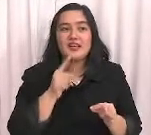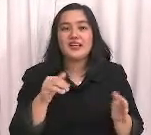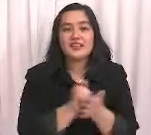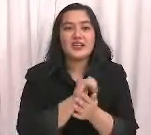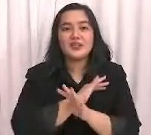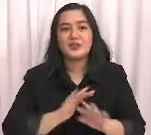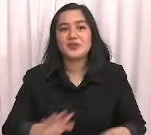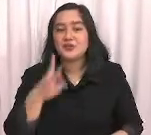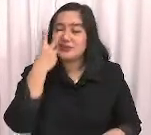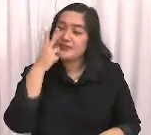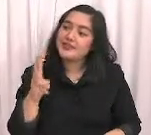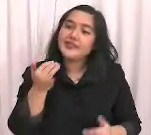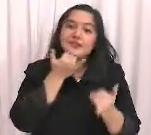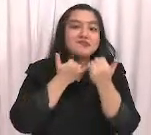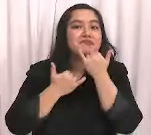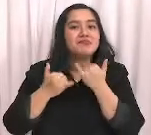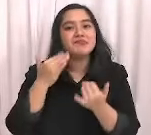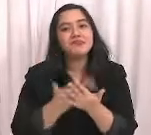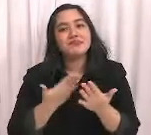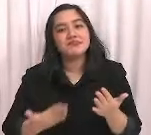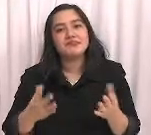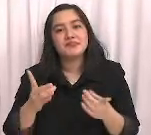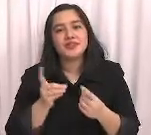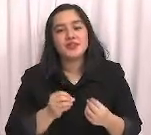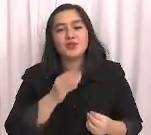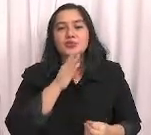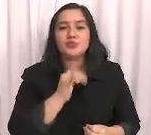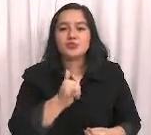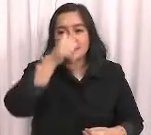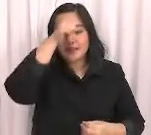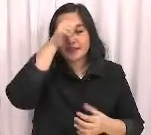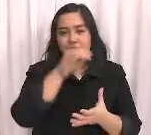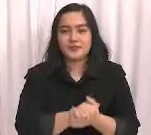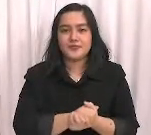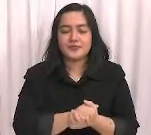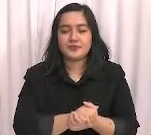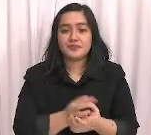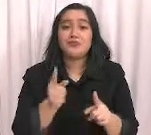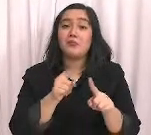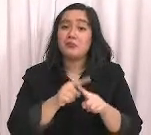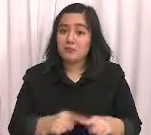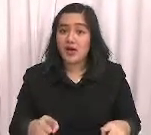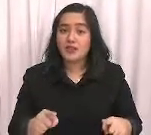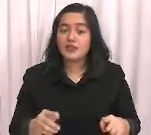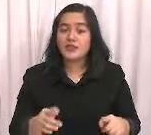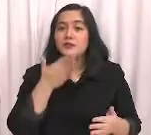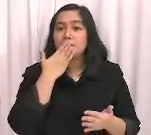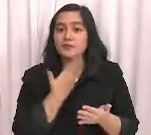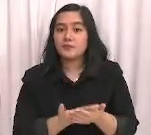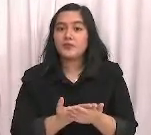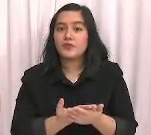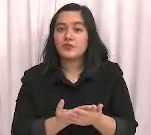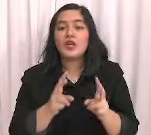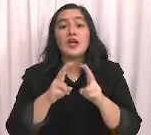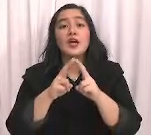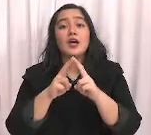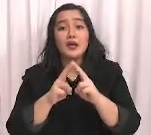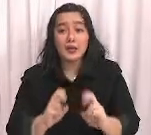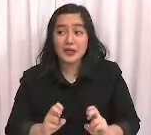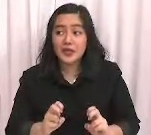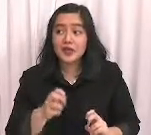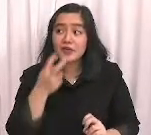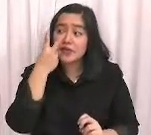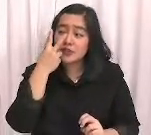Pero ang pinakamaganda rito, bagamat nakikita niya yung kahinaan ng kanyang asawang lalaki, bagamat nakakakita siya ng pagkakamali